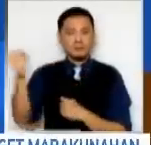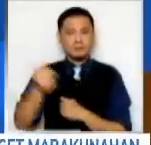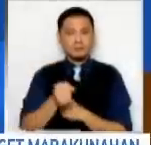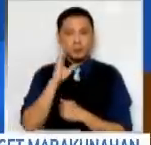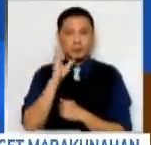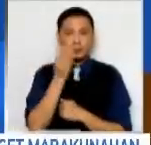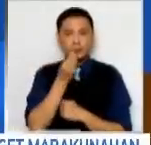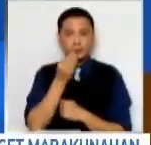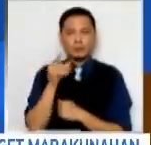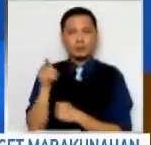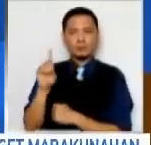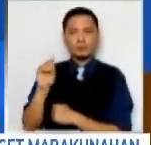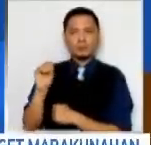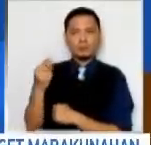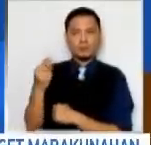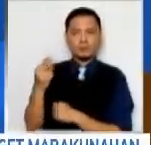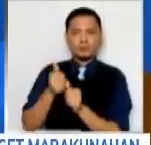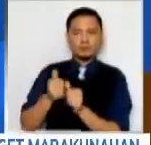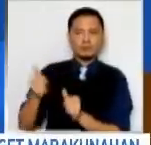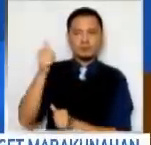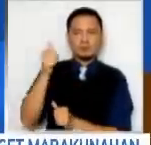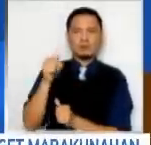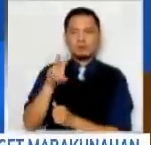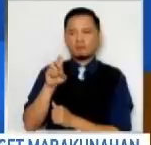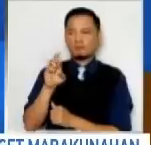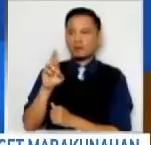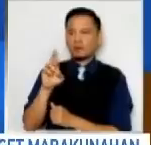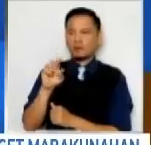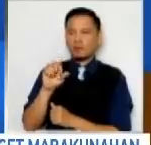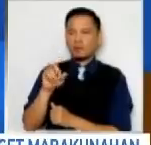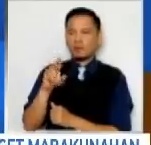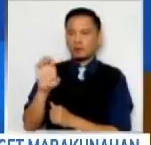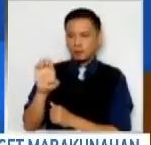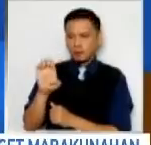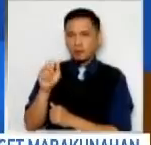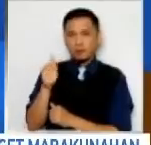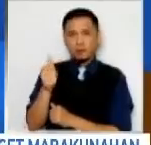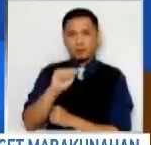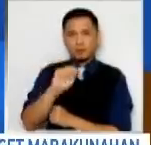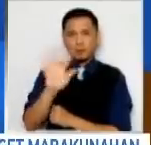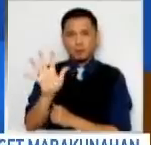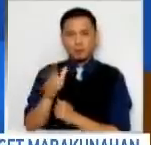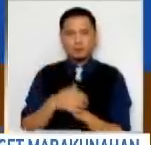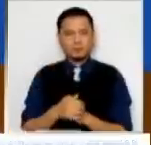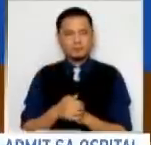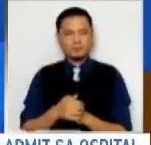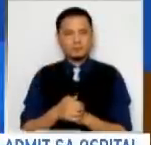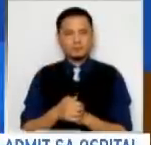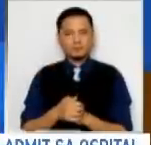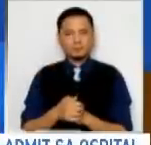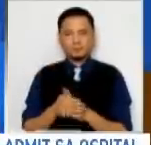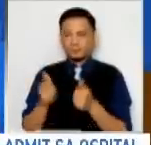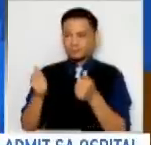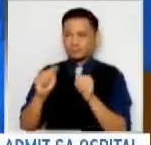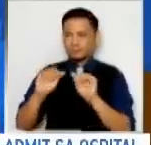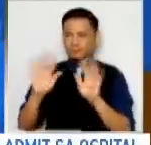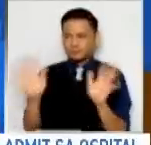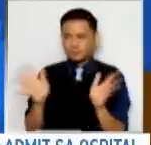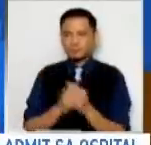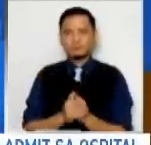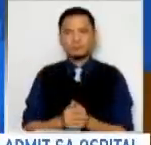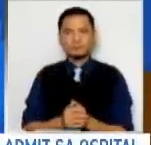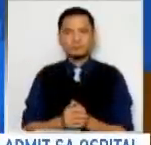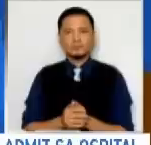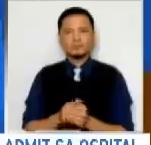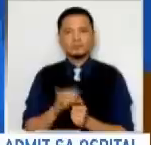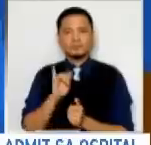Undersecretary Maria Rosario Vergeire. Good morning po sa inyo, USEC. Si Connie Season po ito. Magandang umaga po, ma'am. Mm-hmm. Lumampas na nga ho